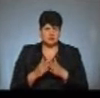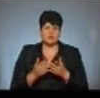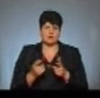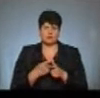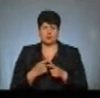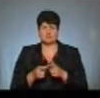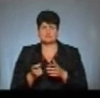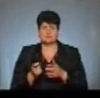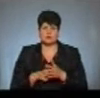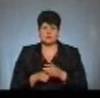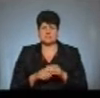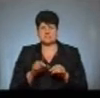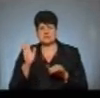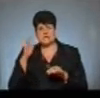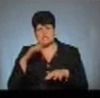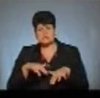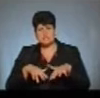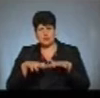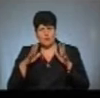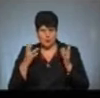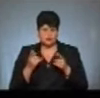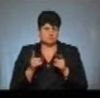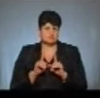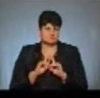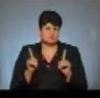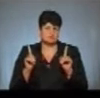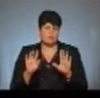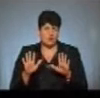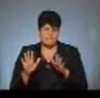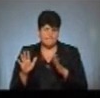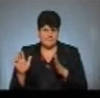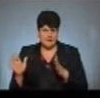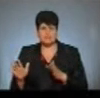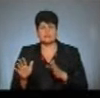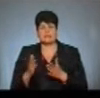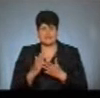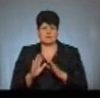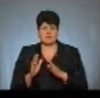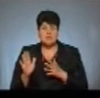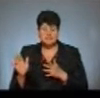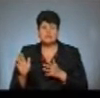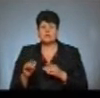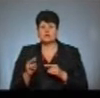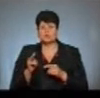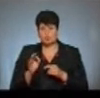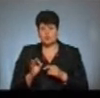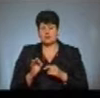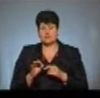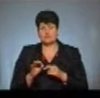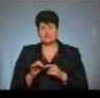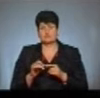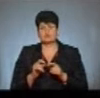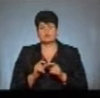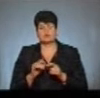було заблоковано, чи затоплено, чи якісь інші моменти, адже є такі випадки, то відповідних установ,